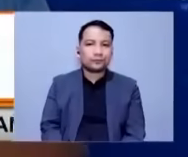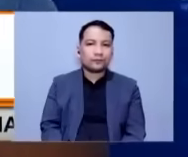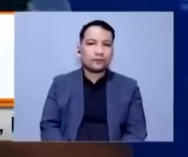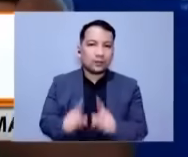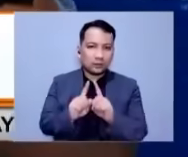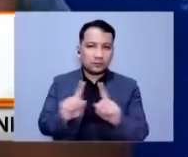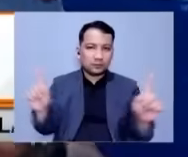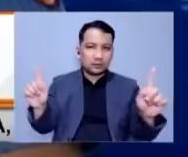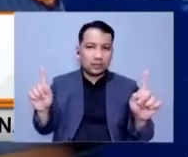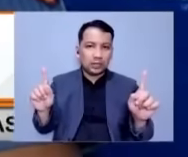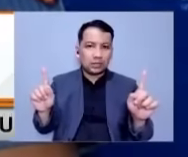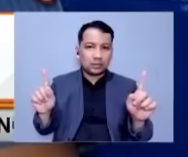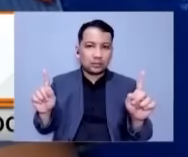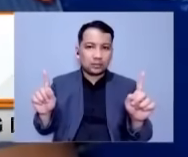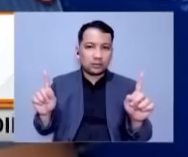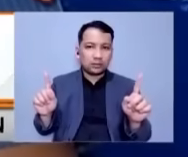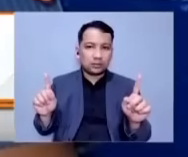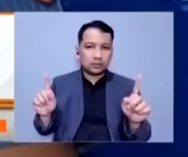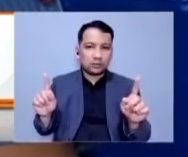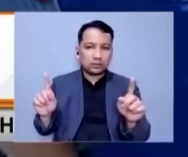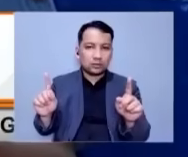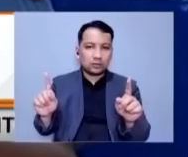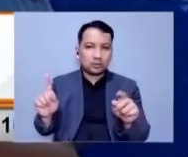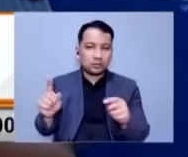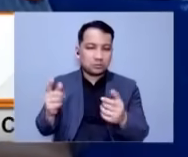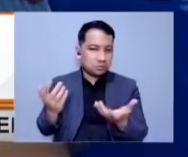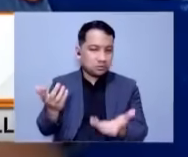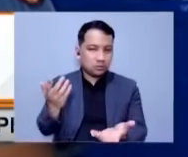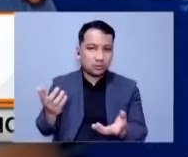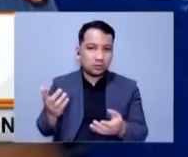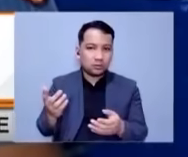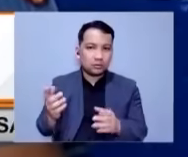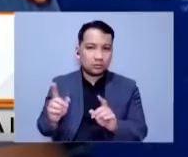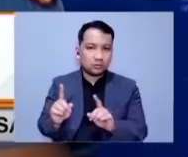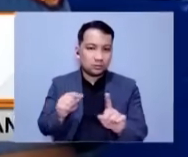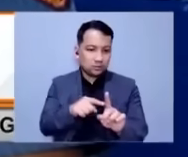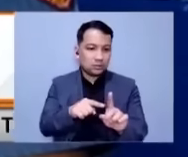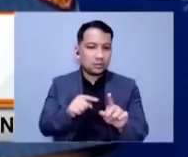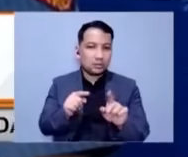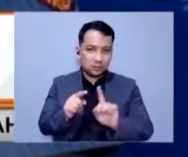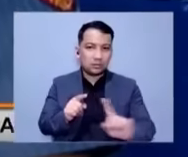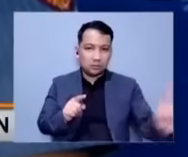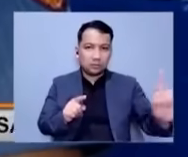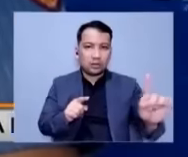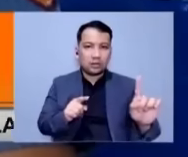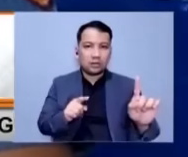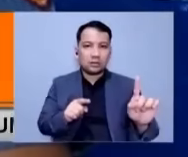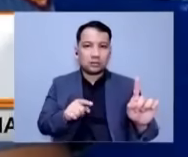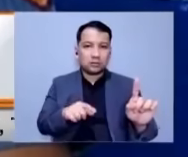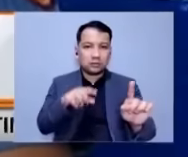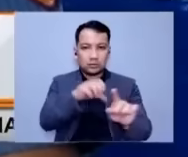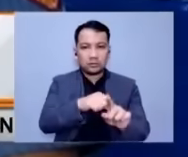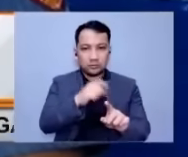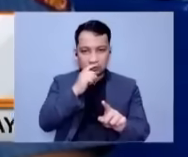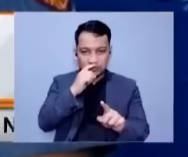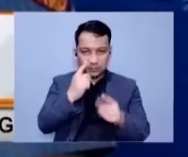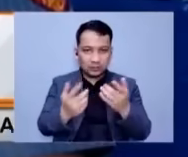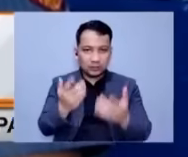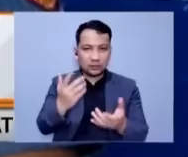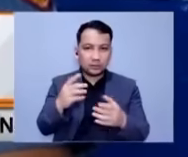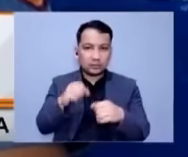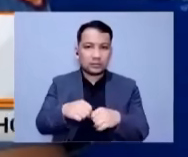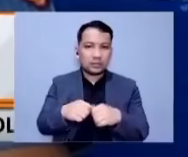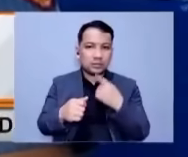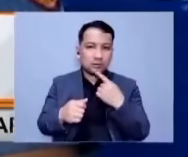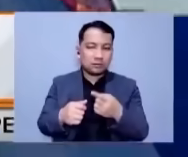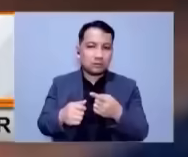Nagkahiwalay po sila eh. Kaya po nakatakas din po yung isa, pero hindi naman po siya makatakas po sa kamay